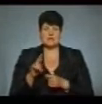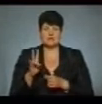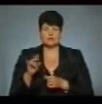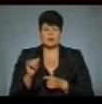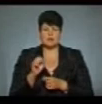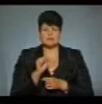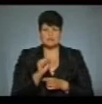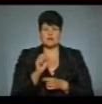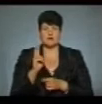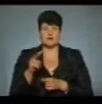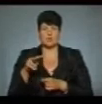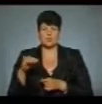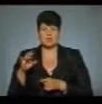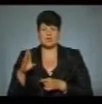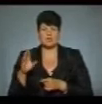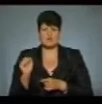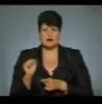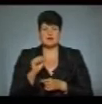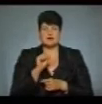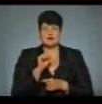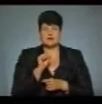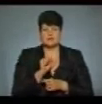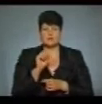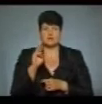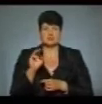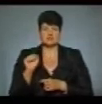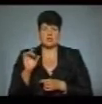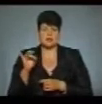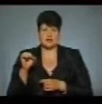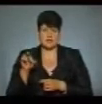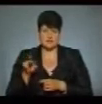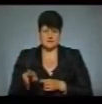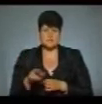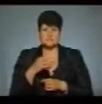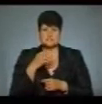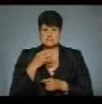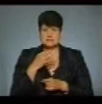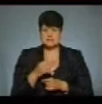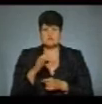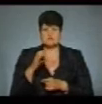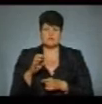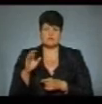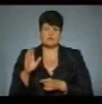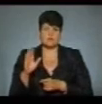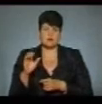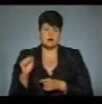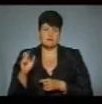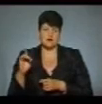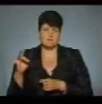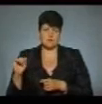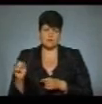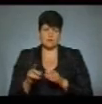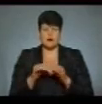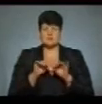Андрія Клюєва і блогера Анатолія Шарія, повідомив член коаліції громадських організацій Тернополя Святослав Абрамюк. Акція розпочалася